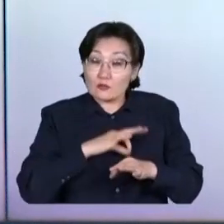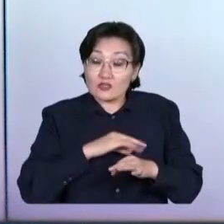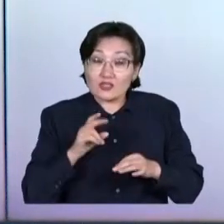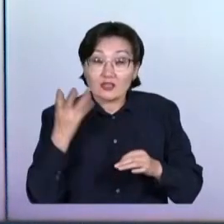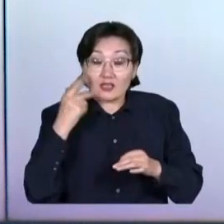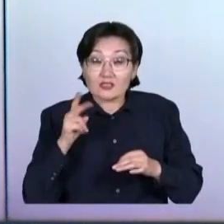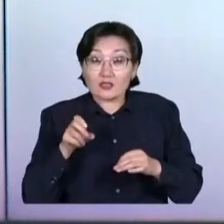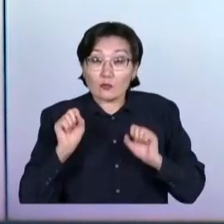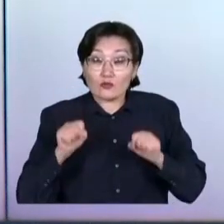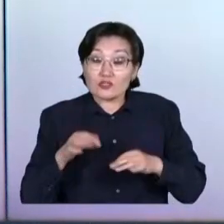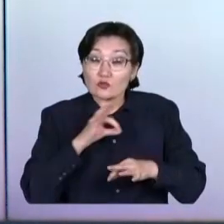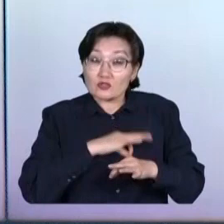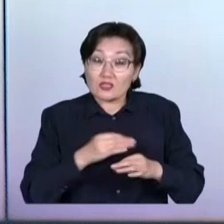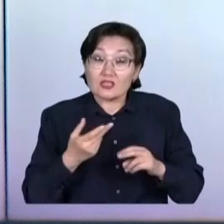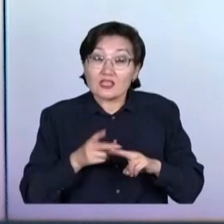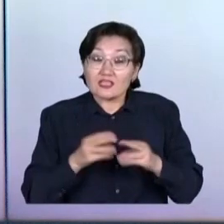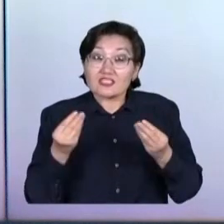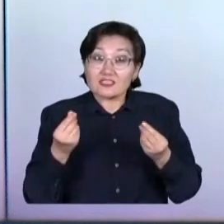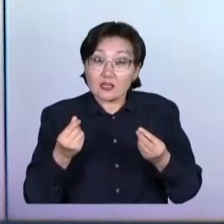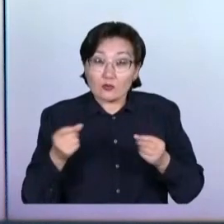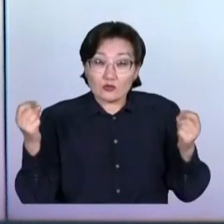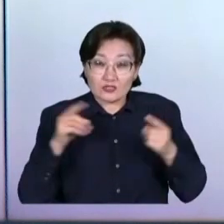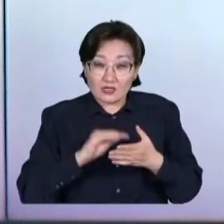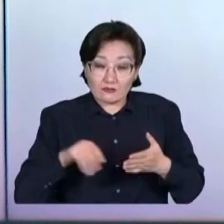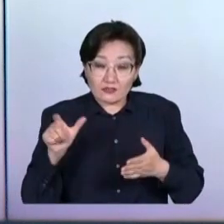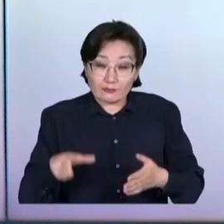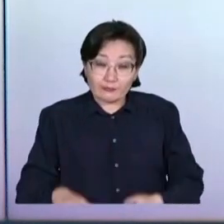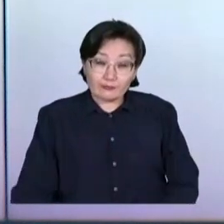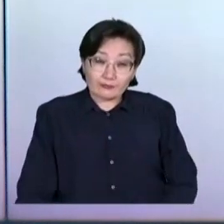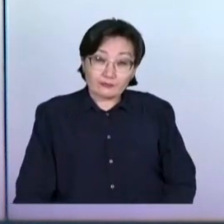как можно будет использовать детские сбережения, знает Мира Альжанова.